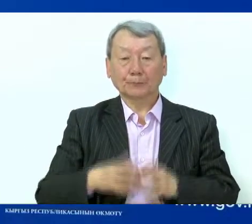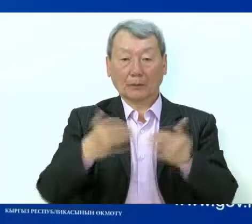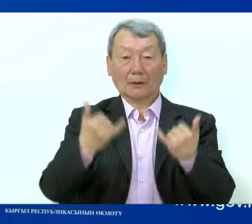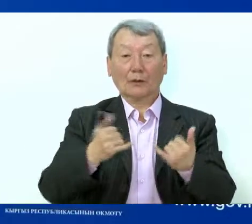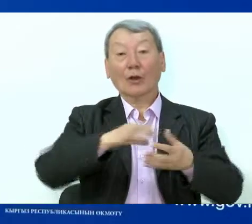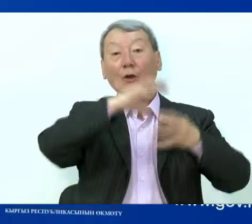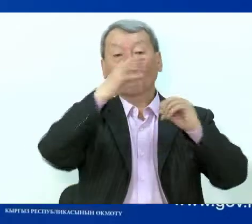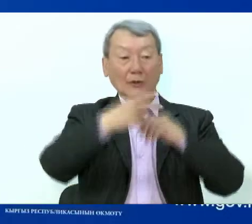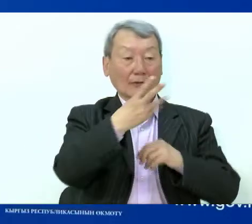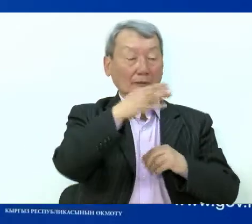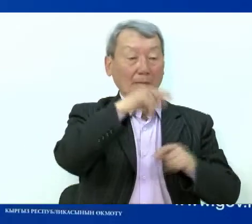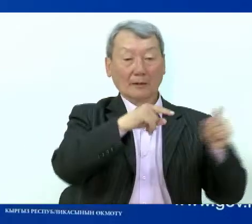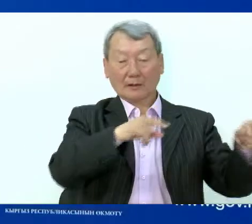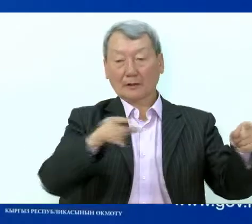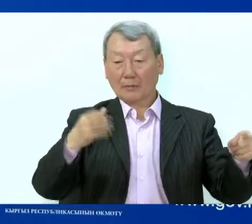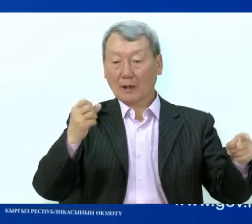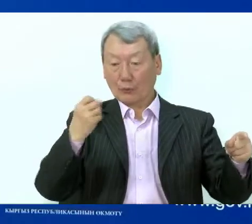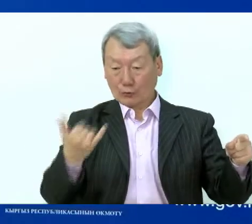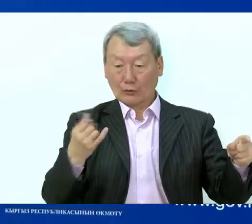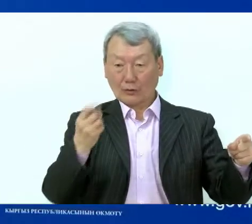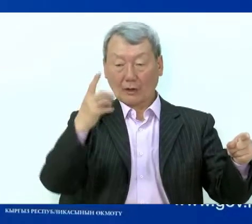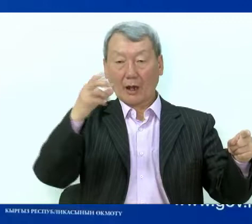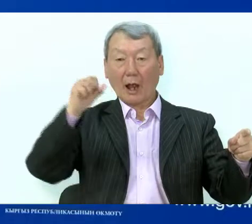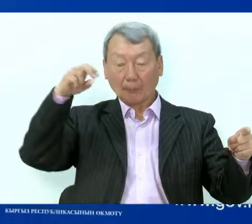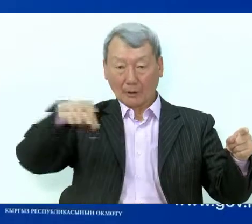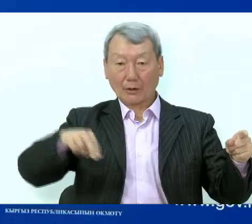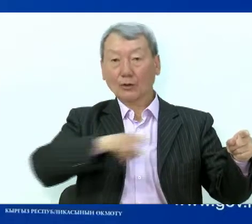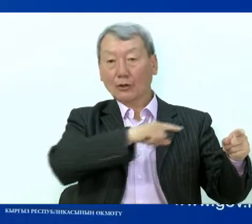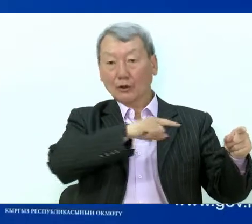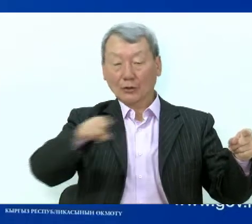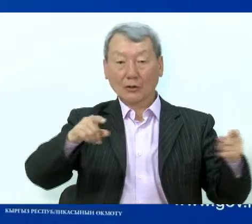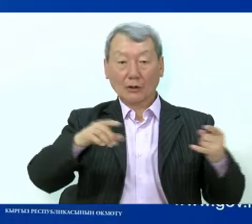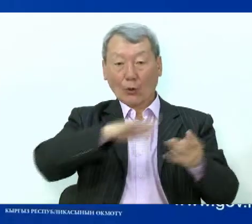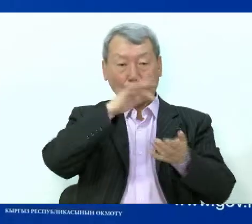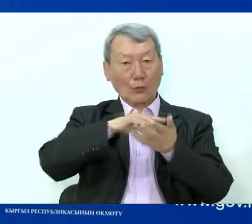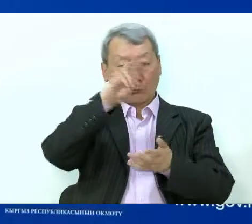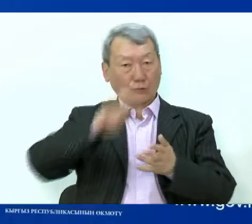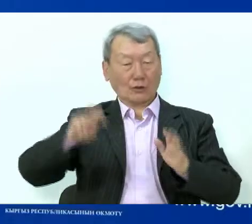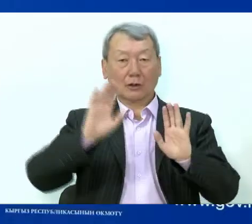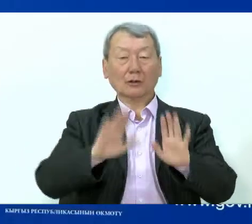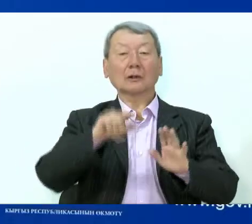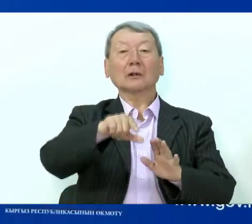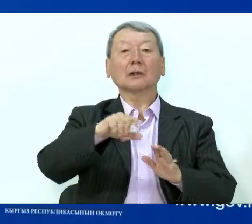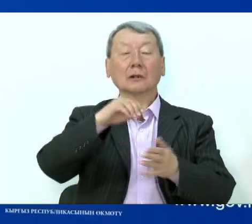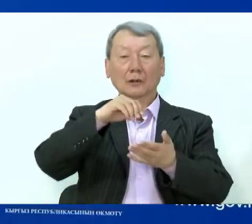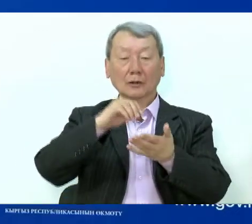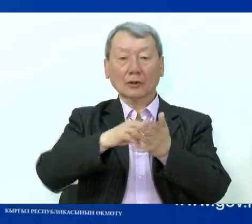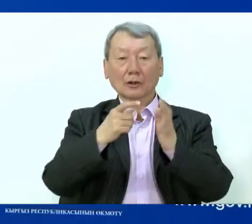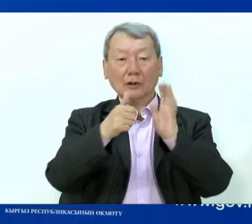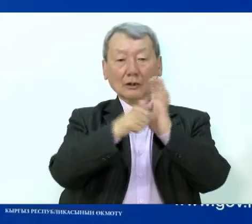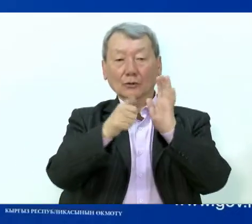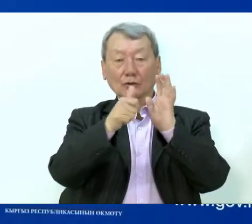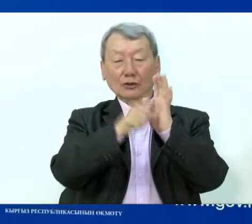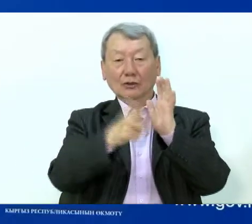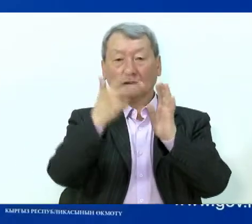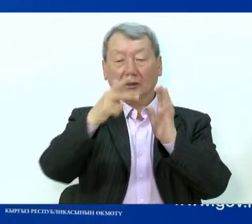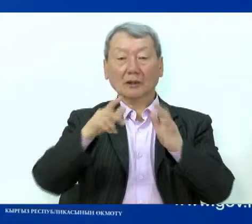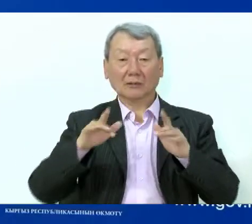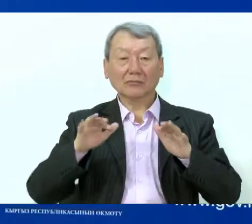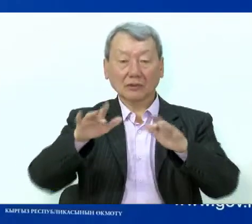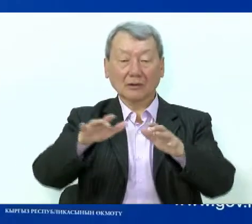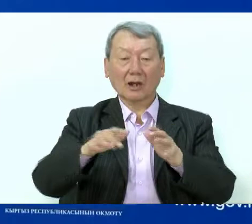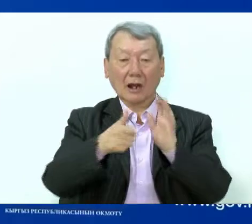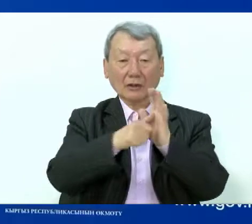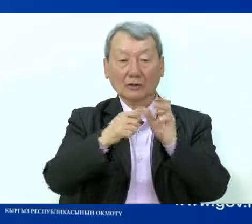Всего с 25 марта по 11 апреля 2020 года на территории города Бишкек зарегистрировано 693 преступления, из них